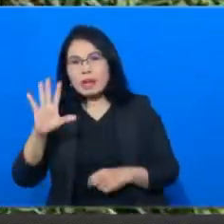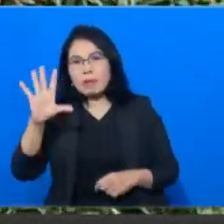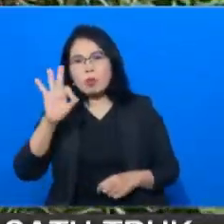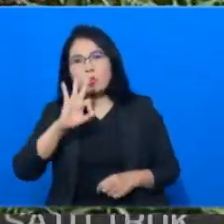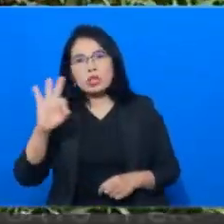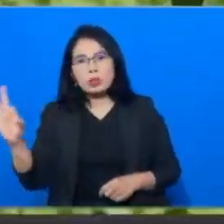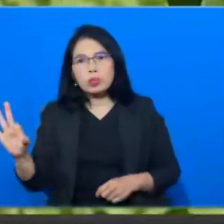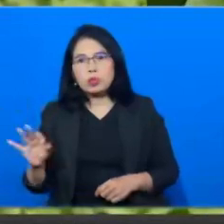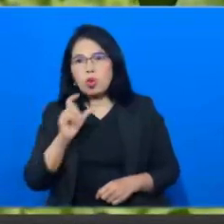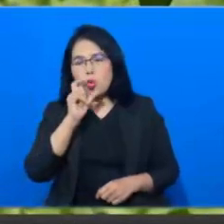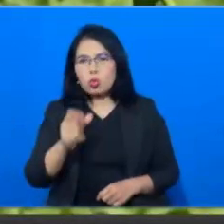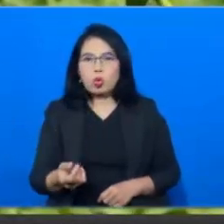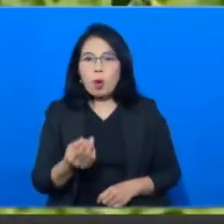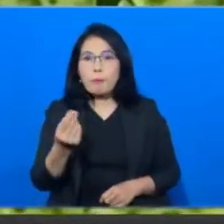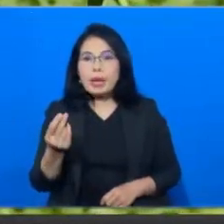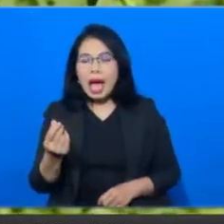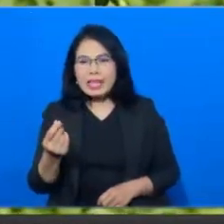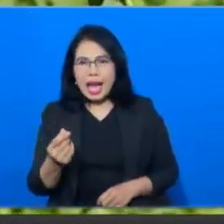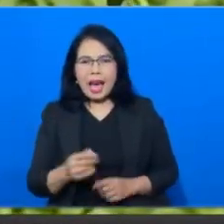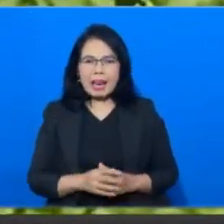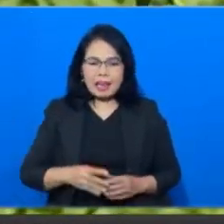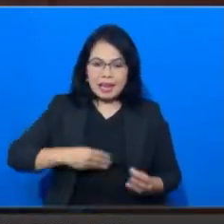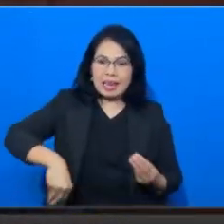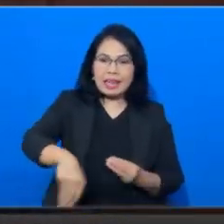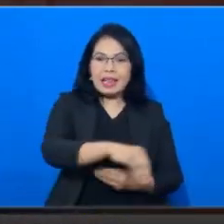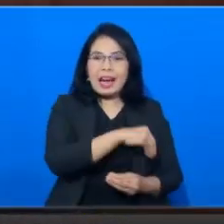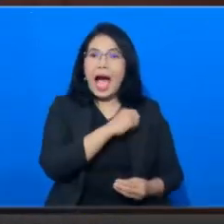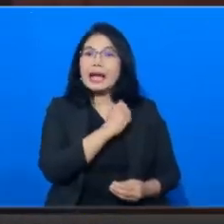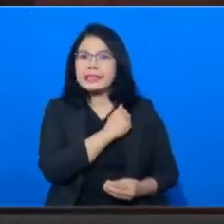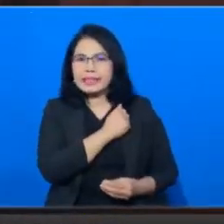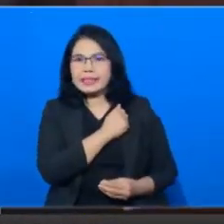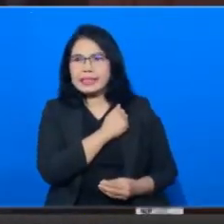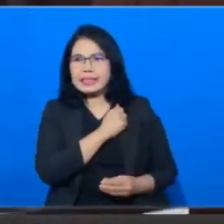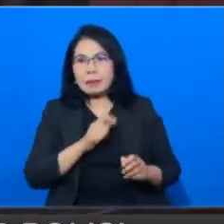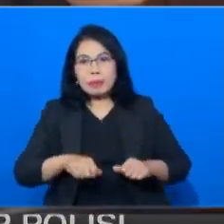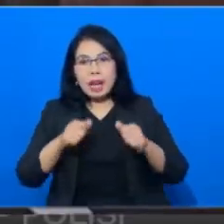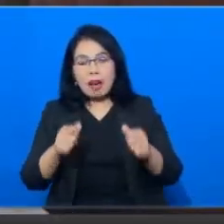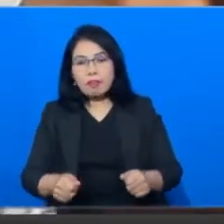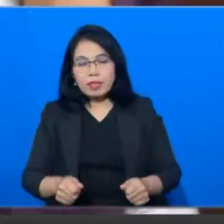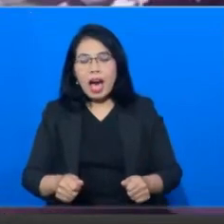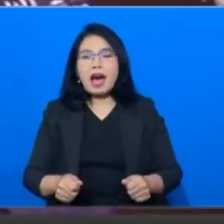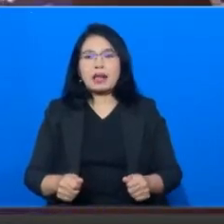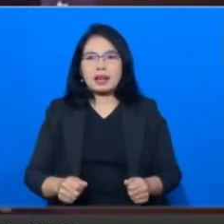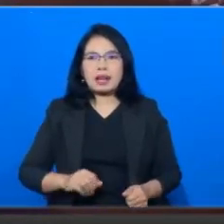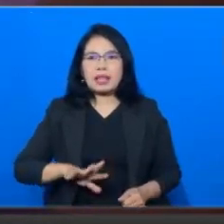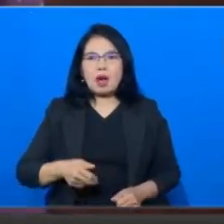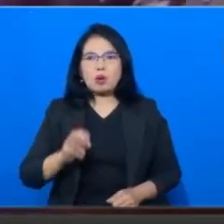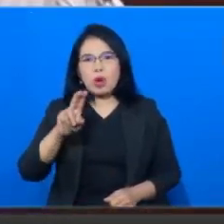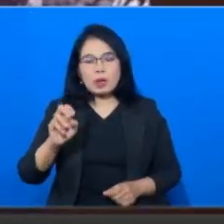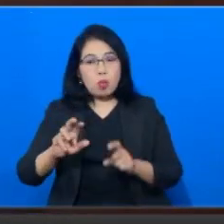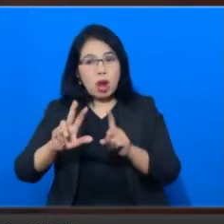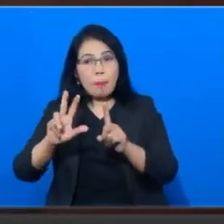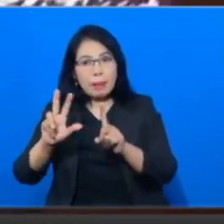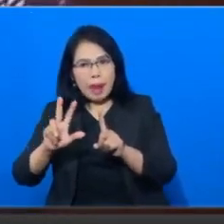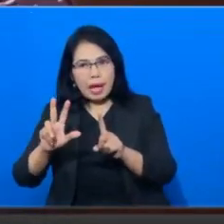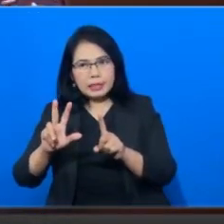Rp50.000 untuk biaya berhaji. Sejatinya, Ali Usman mendaftar haji pada 2013 bersama istrinya.